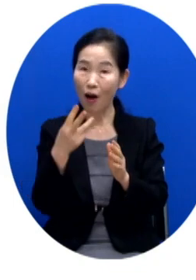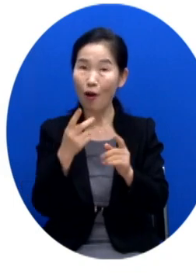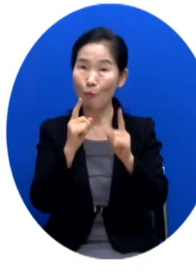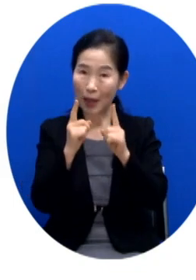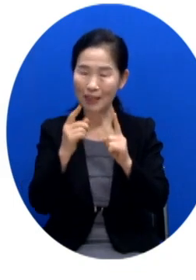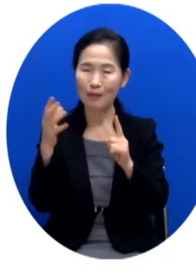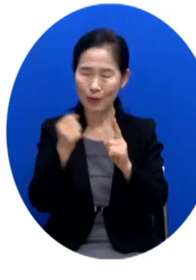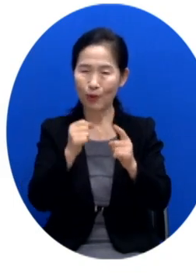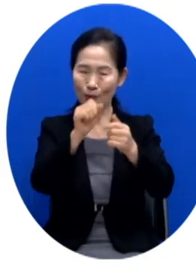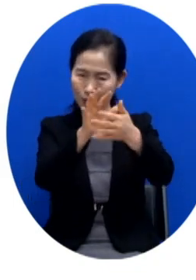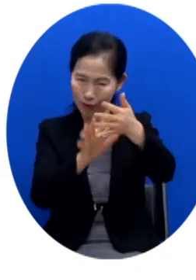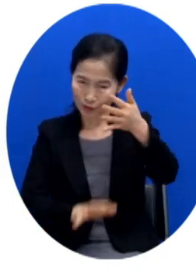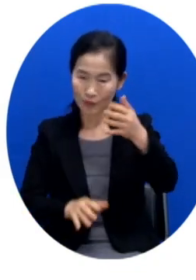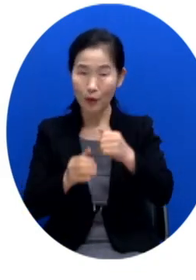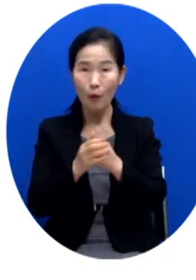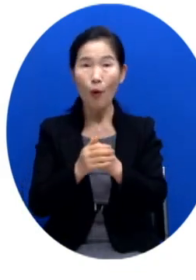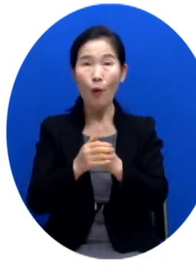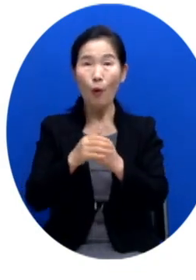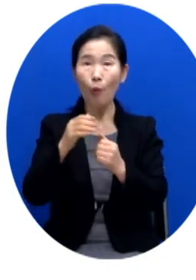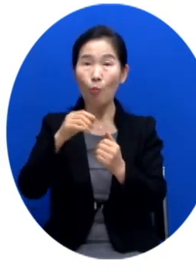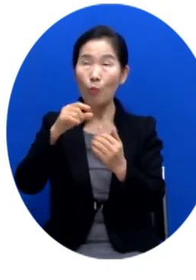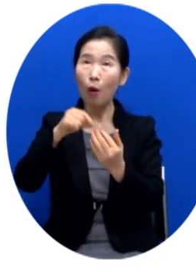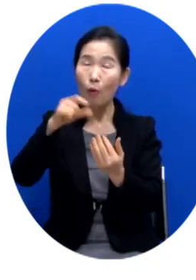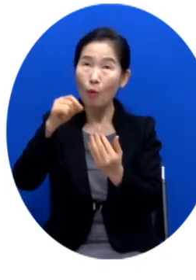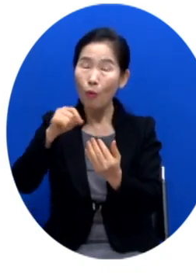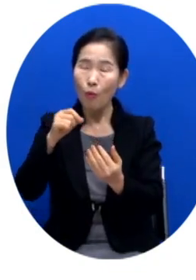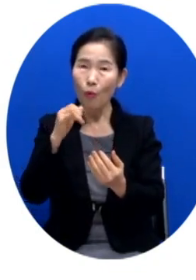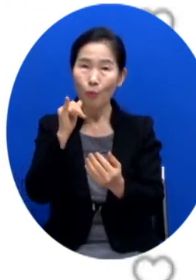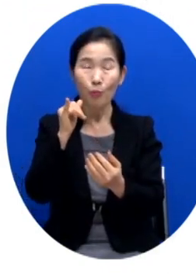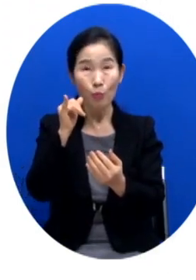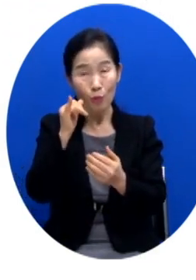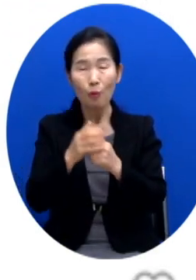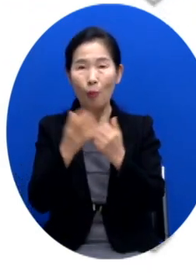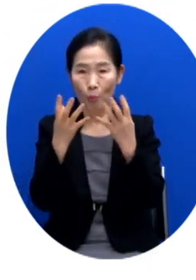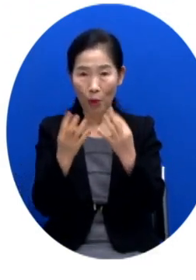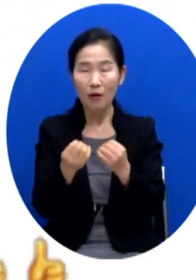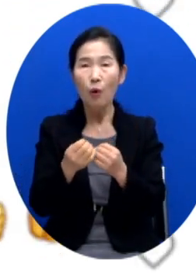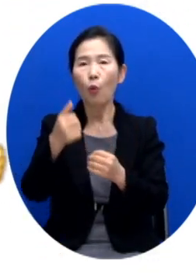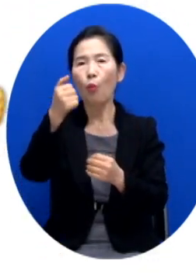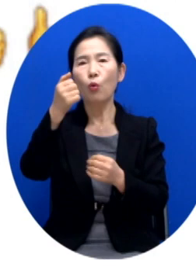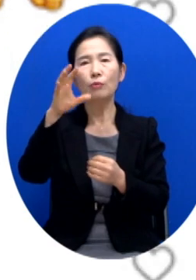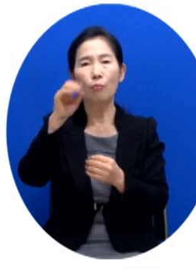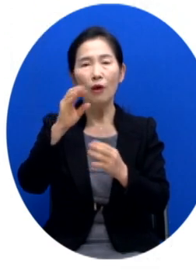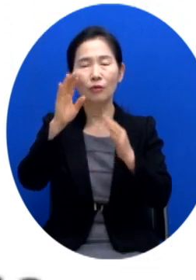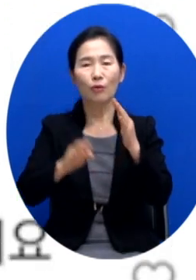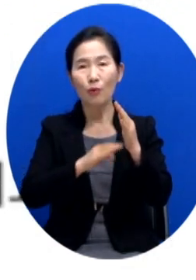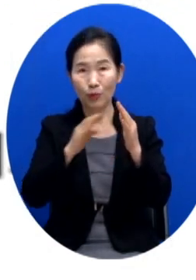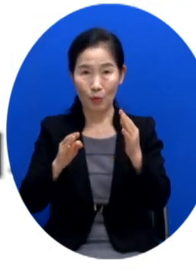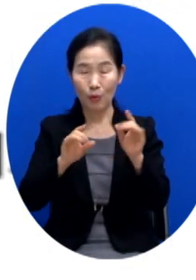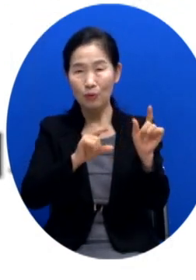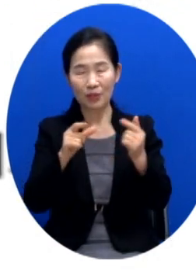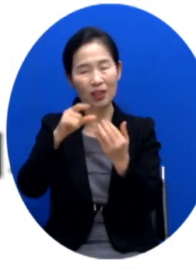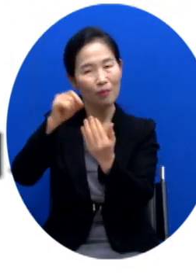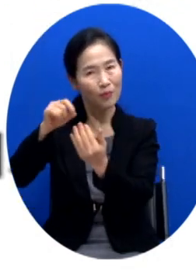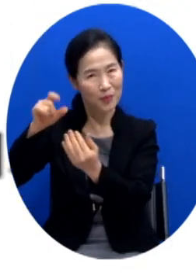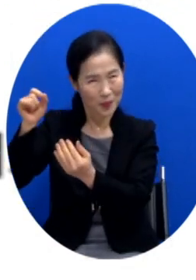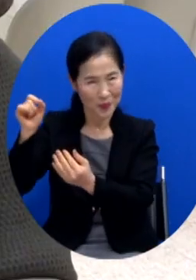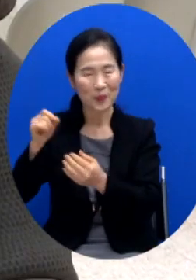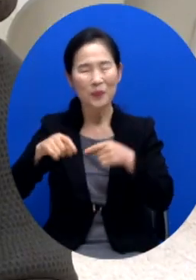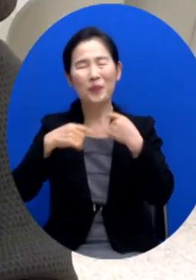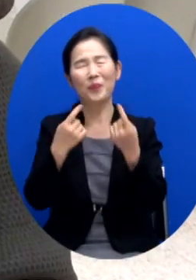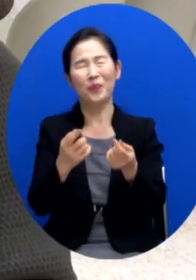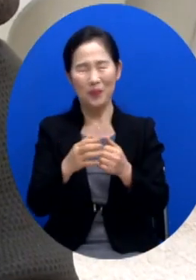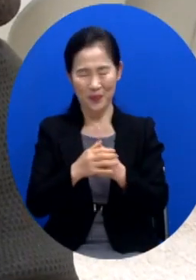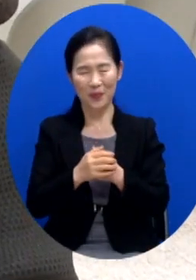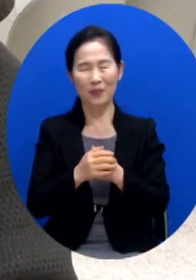말씀 붓기에 대한 반응은 뜨겁습니다 이미 5 10만여 명에 가까운 성도들이 말씀뽑기 에 참여한 겁니다